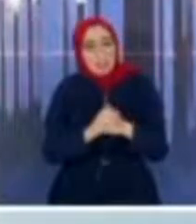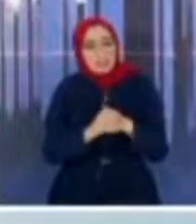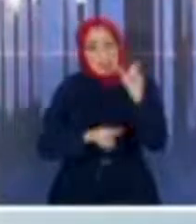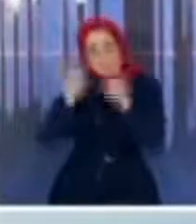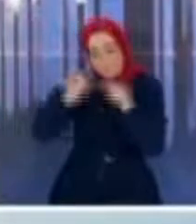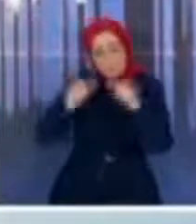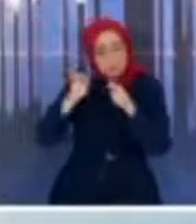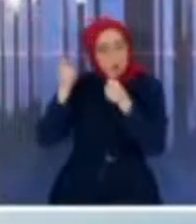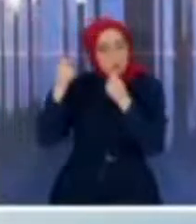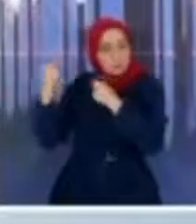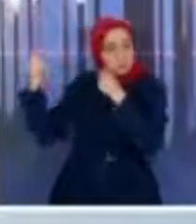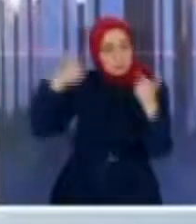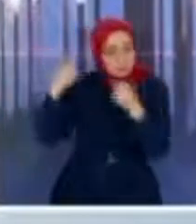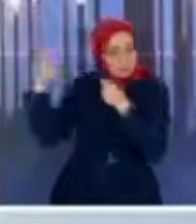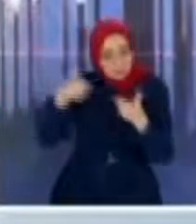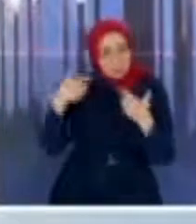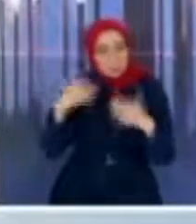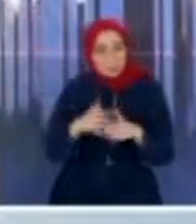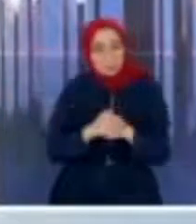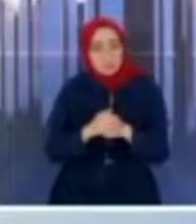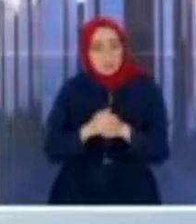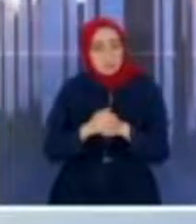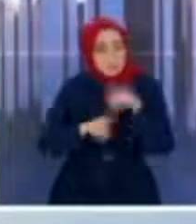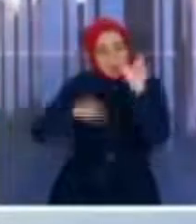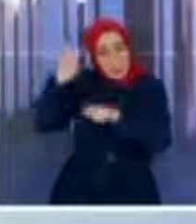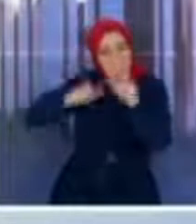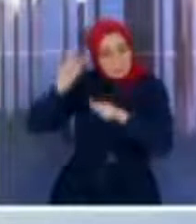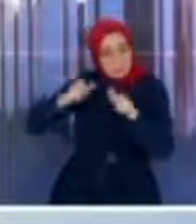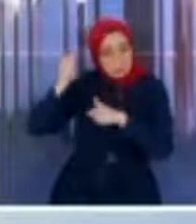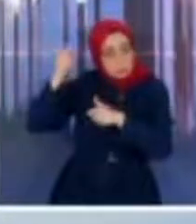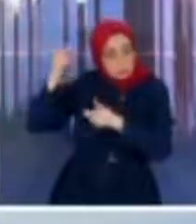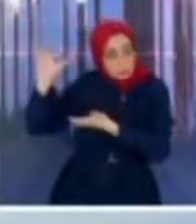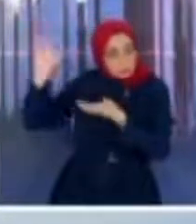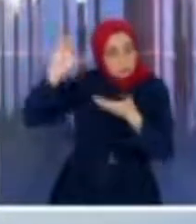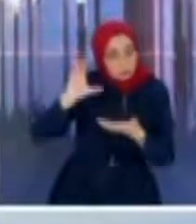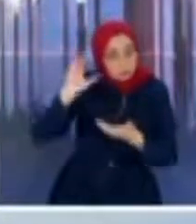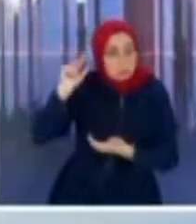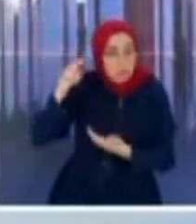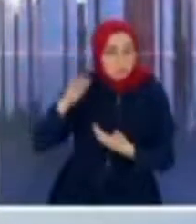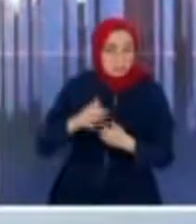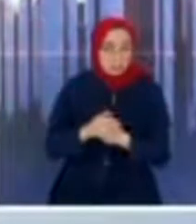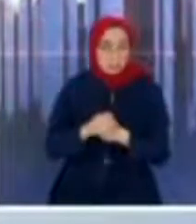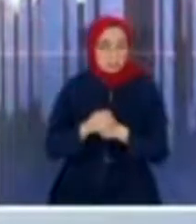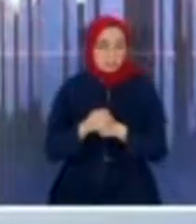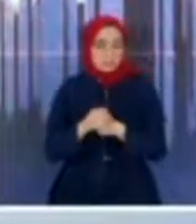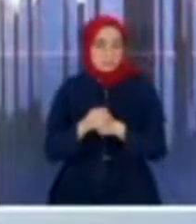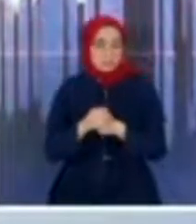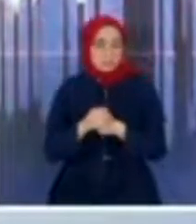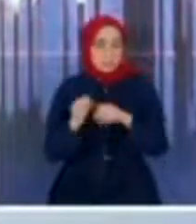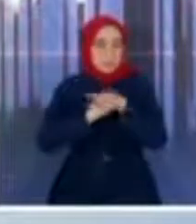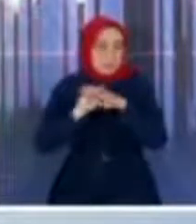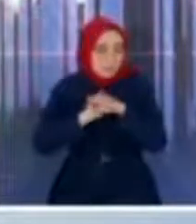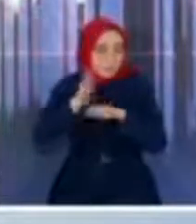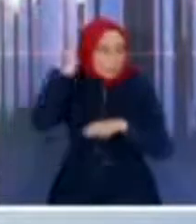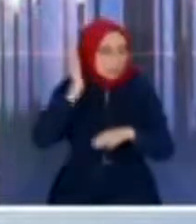تبدا تجري بشويه واحد، فما لاندي بايور دو فون يخدم على يعني كيما نقولوا على لي سيت اركيولوجيك وكل